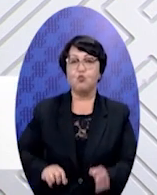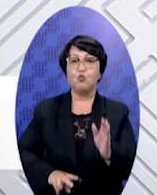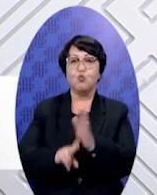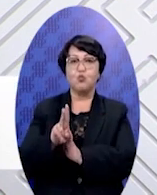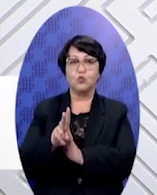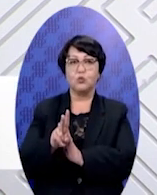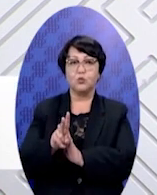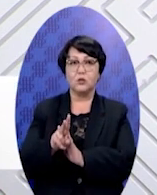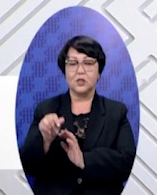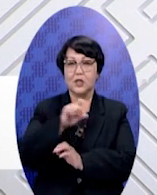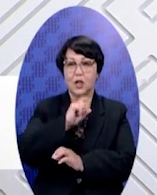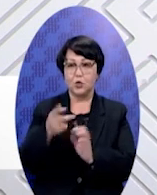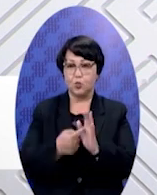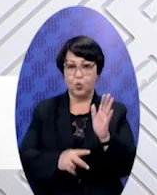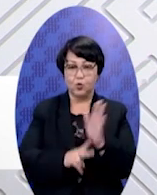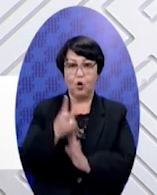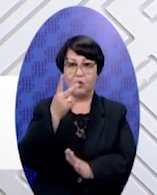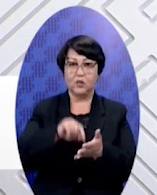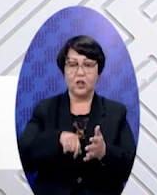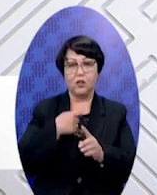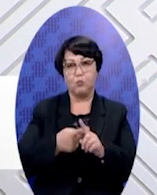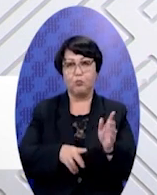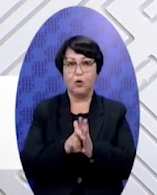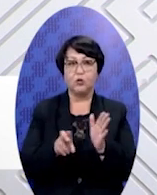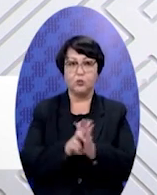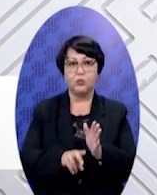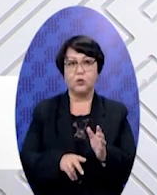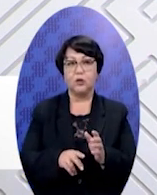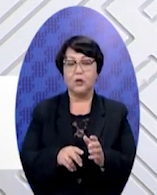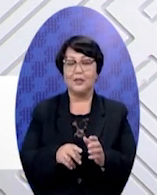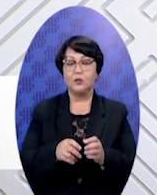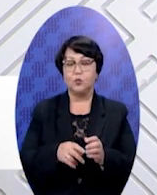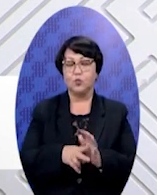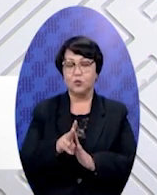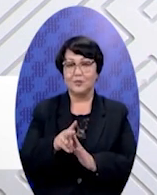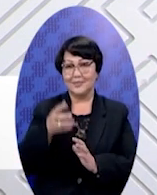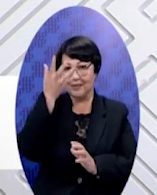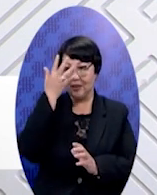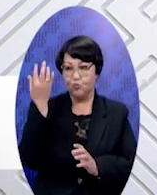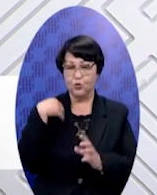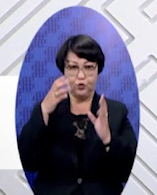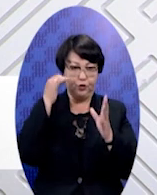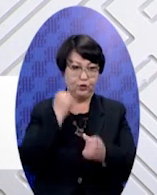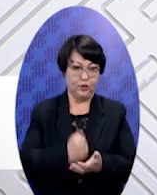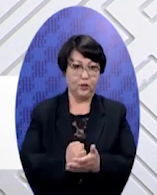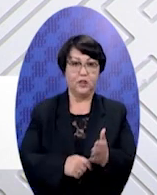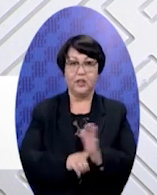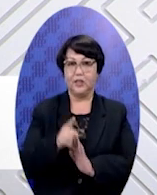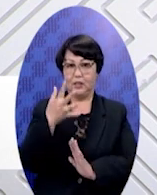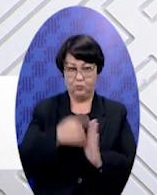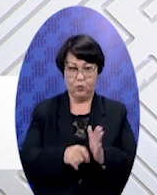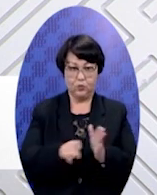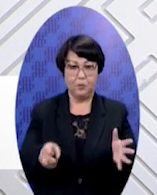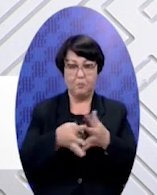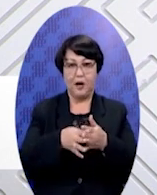2 дахин нэмэгдэх боломж өрсөн. Сая засгийн газрын шийдвэр хэрэгжснээр эхний 5 сарын байдлаар бол ипотекийн зээлийн их